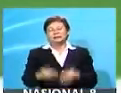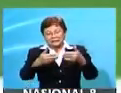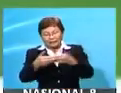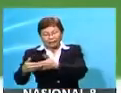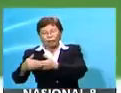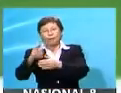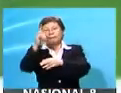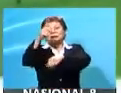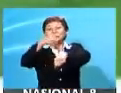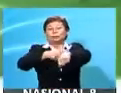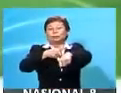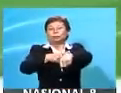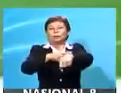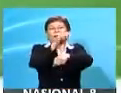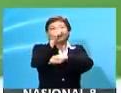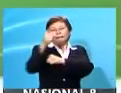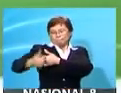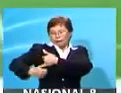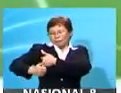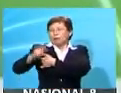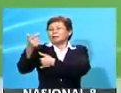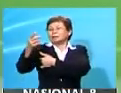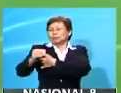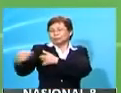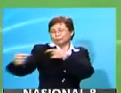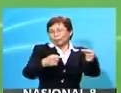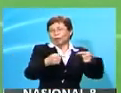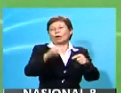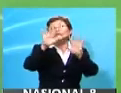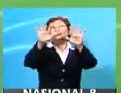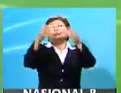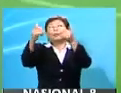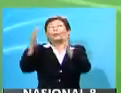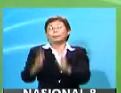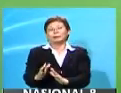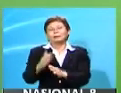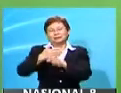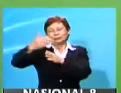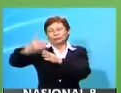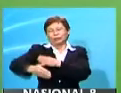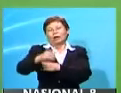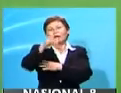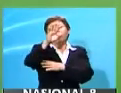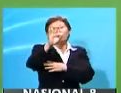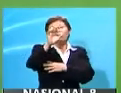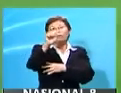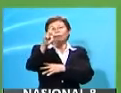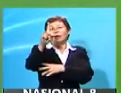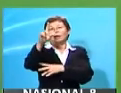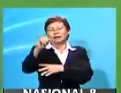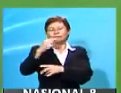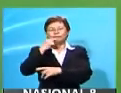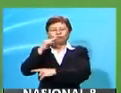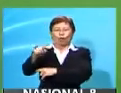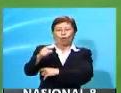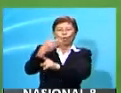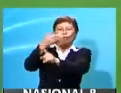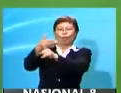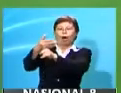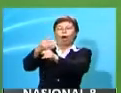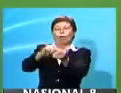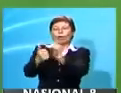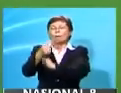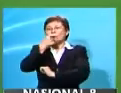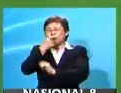separuh masa kedua ATM terpaksa beraksi dengan 10 pemain selepas norfadli alias diperintahkan keluar Padang oleh